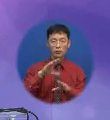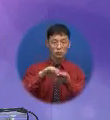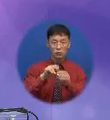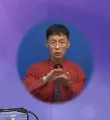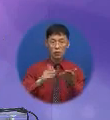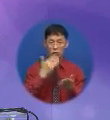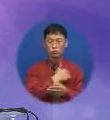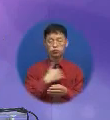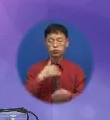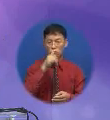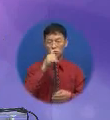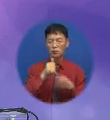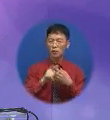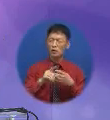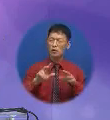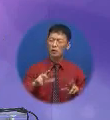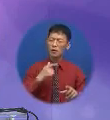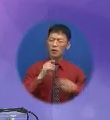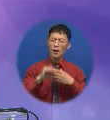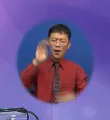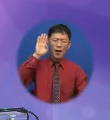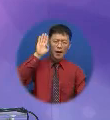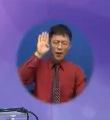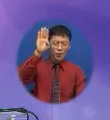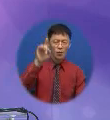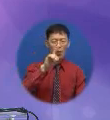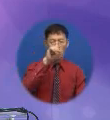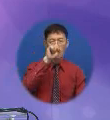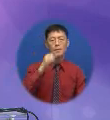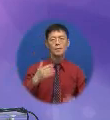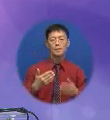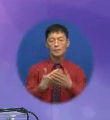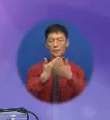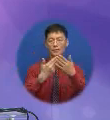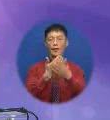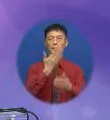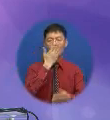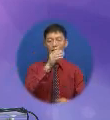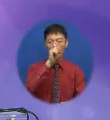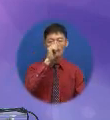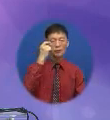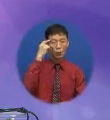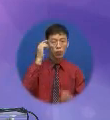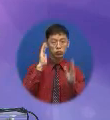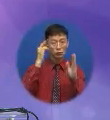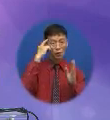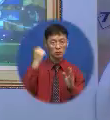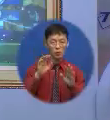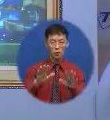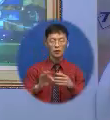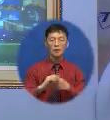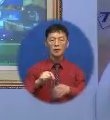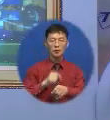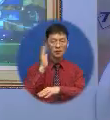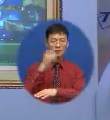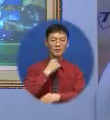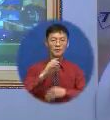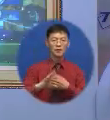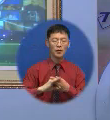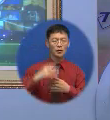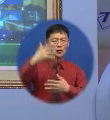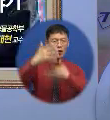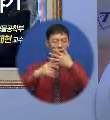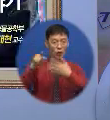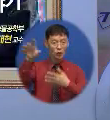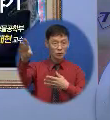해결에도 큰 역할을 하게 되어서 현재보다도 미래에 더 큰 빛을 발할 학문으로 기대가 되고 있는데요. 이번 주 TV 특강에서는